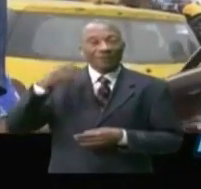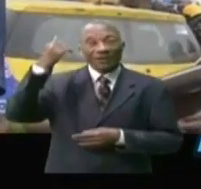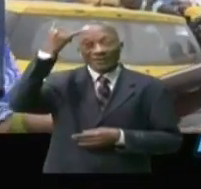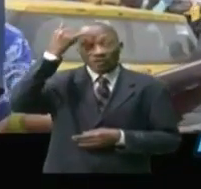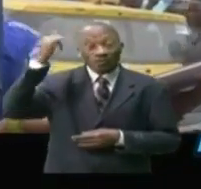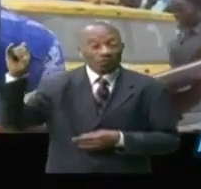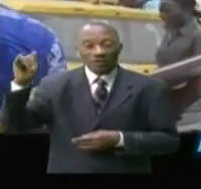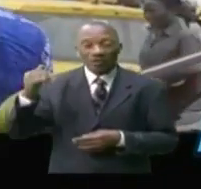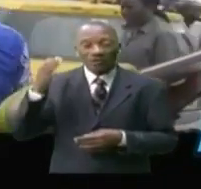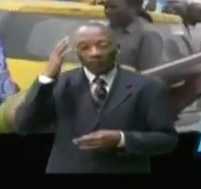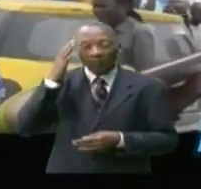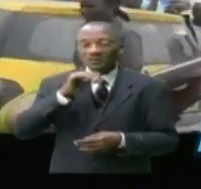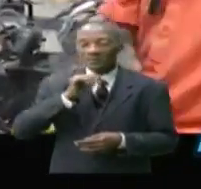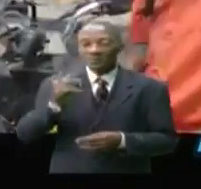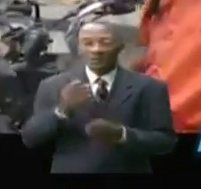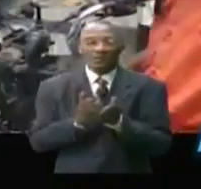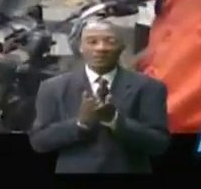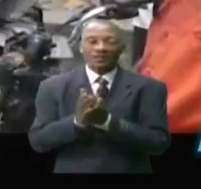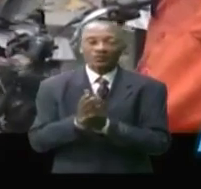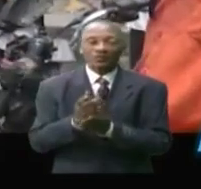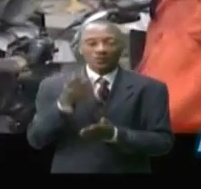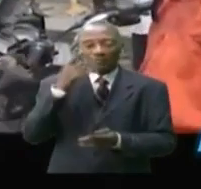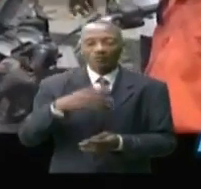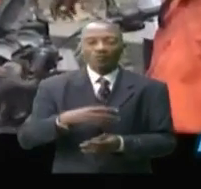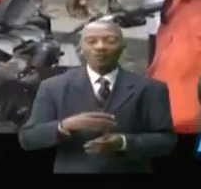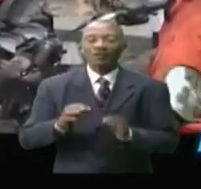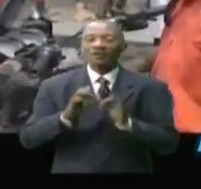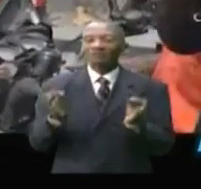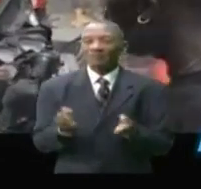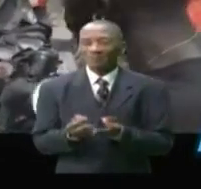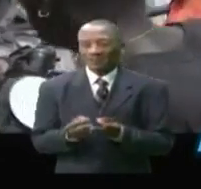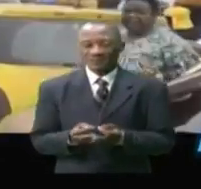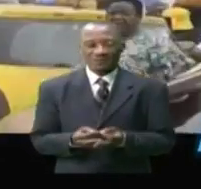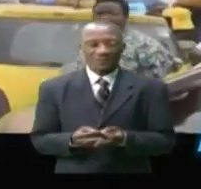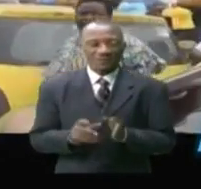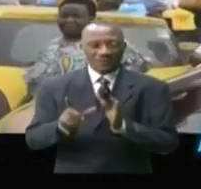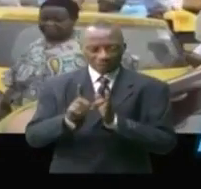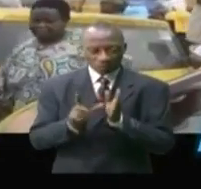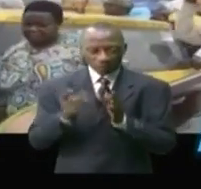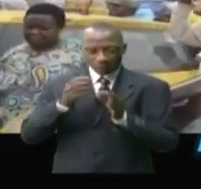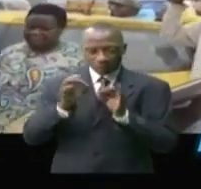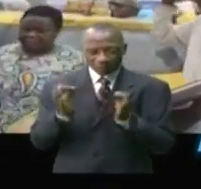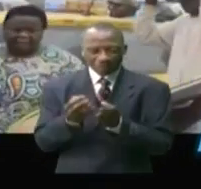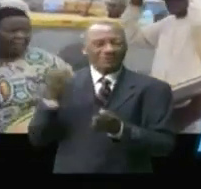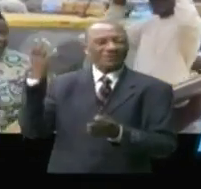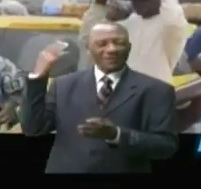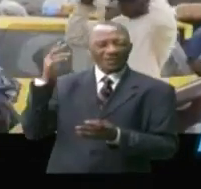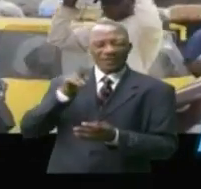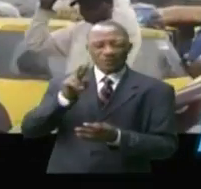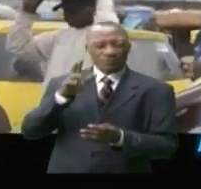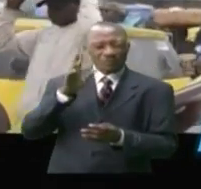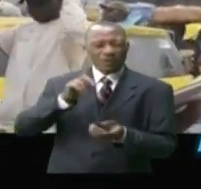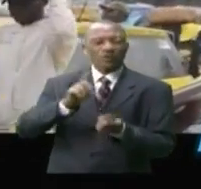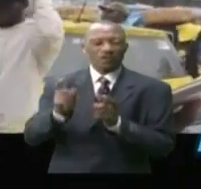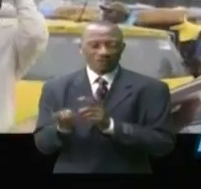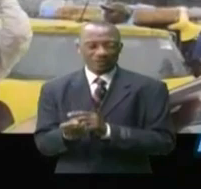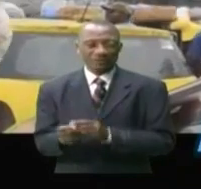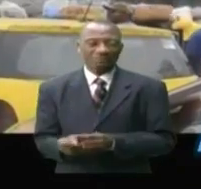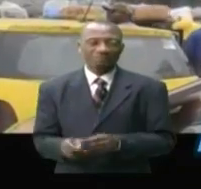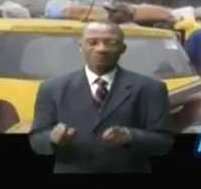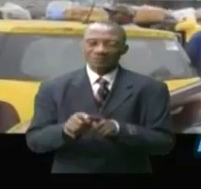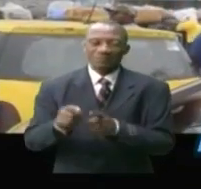famille qui a été révisé en 2016. Même les autorités n'étaient pas au courant